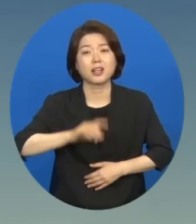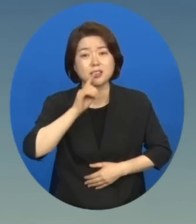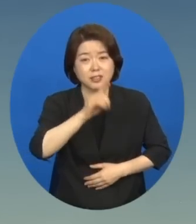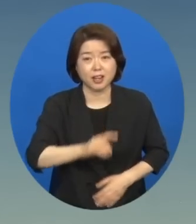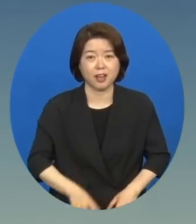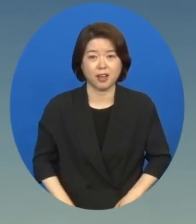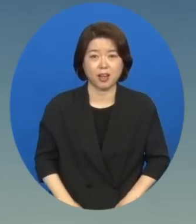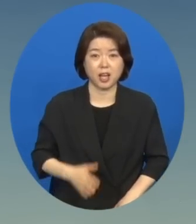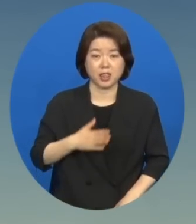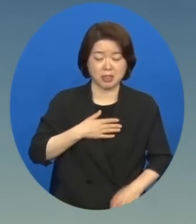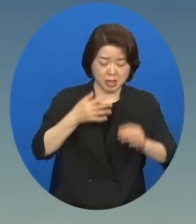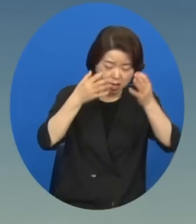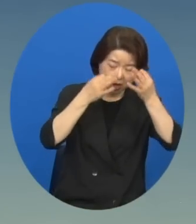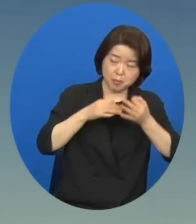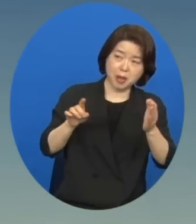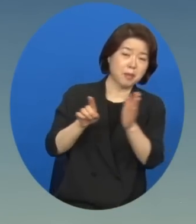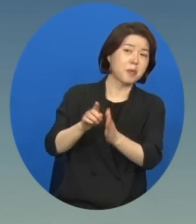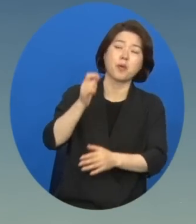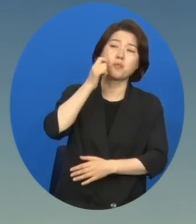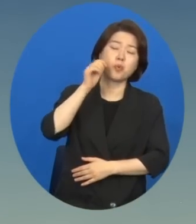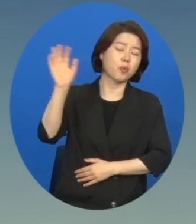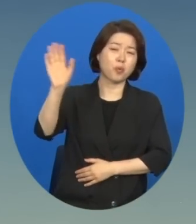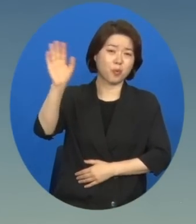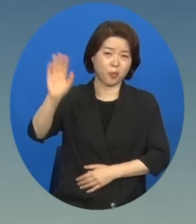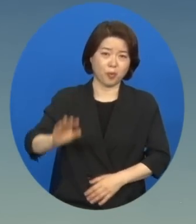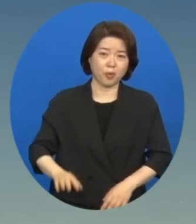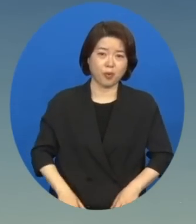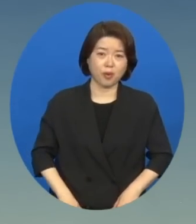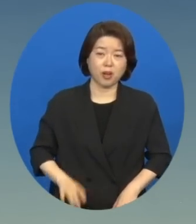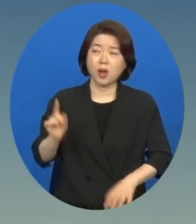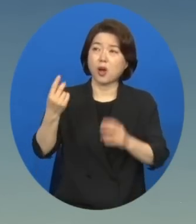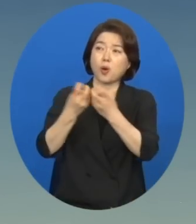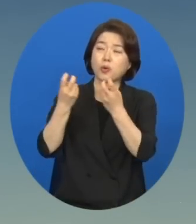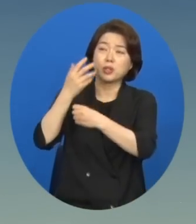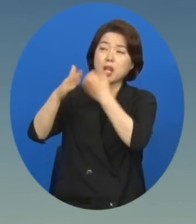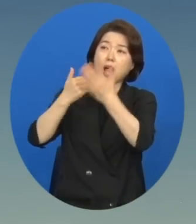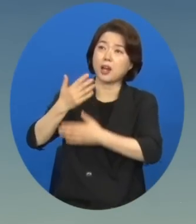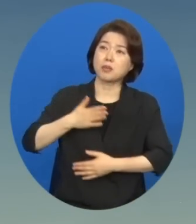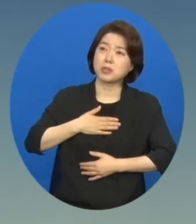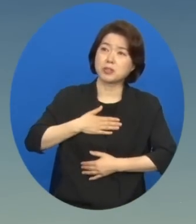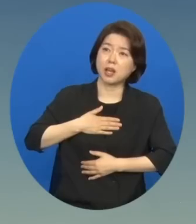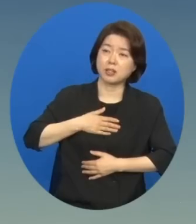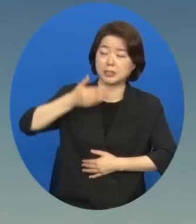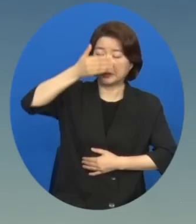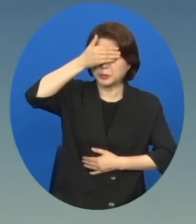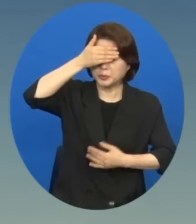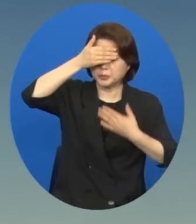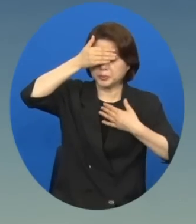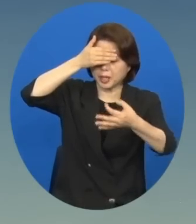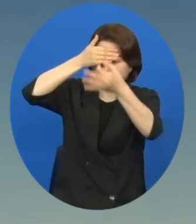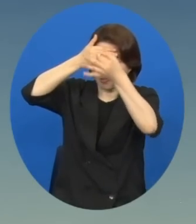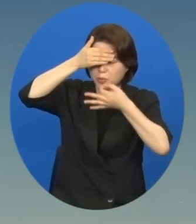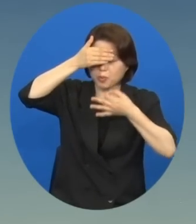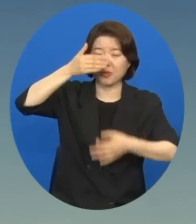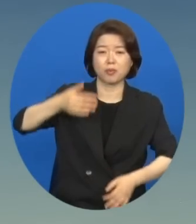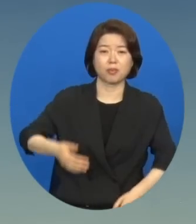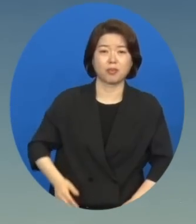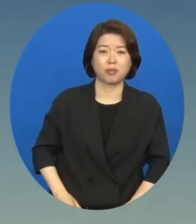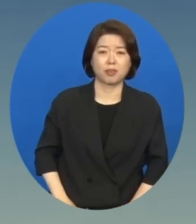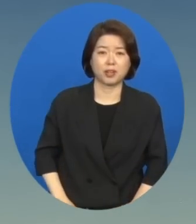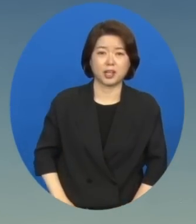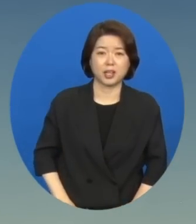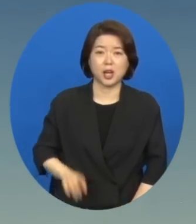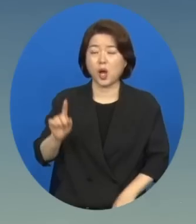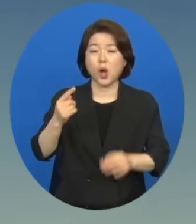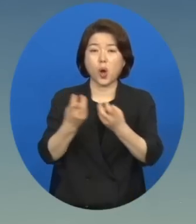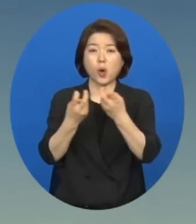저 스스로도 믿겨지지 않을 정도로 어떻게 하나님은 그렇게 눈을 가리고 나를 보시는지,